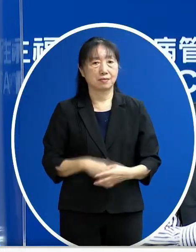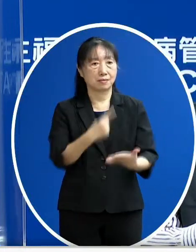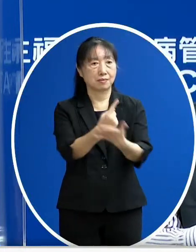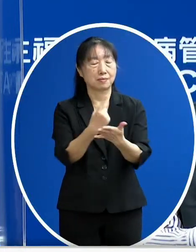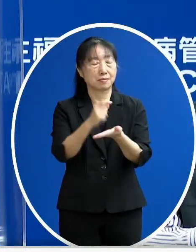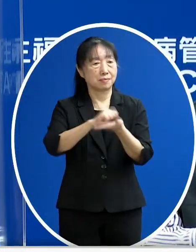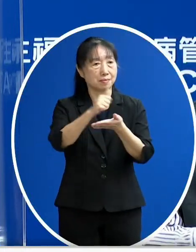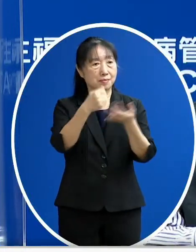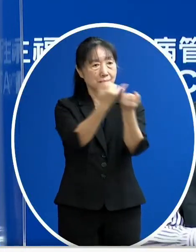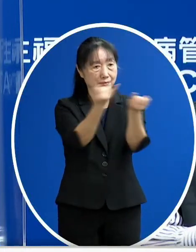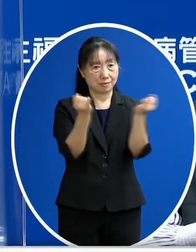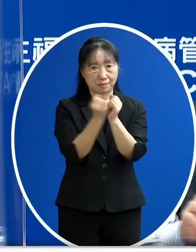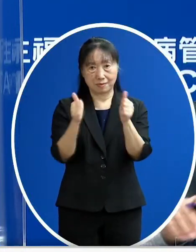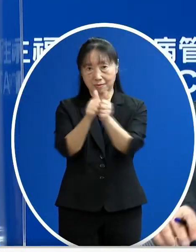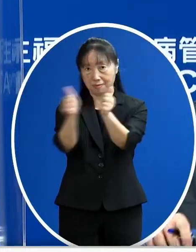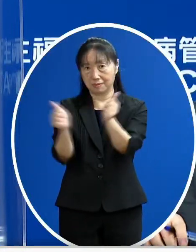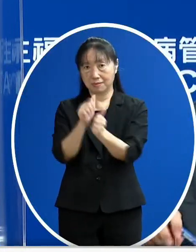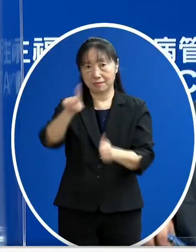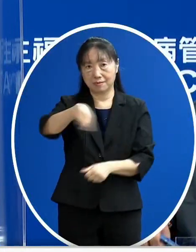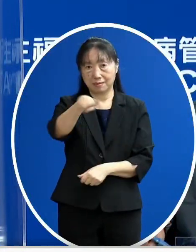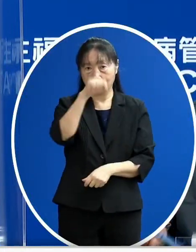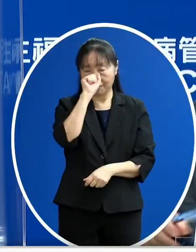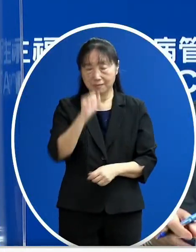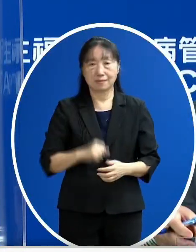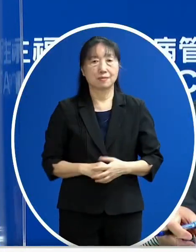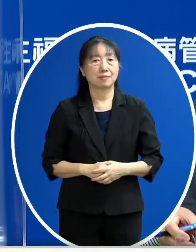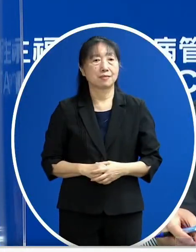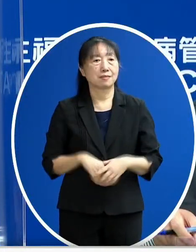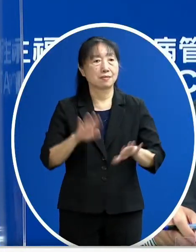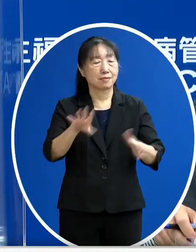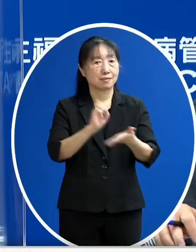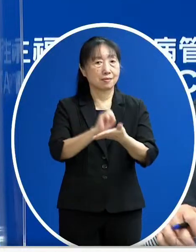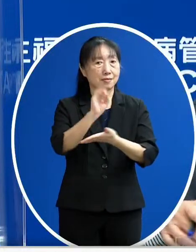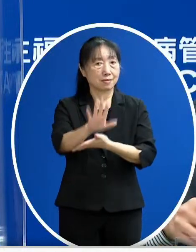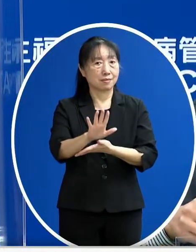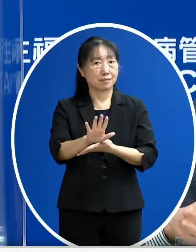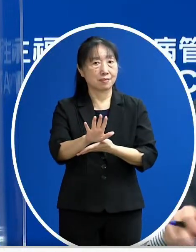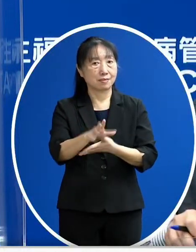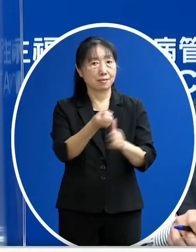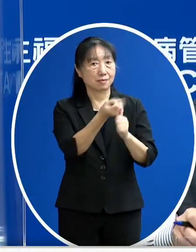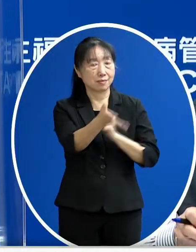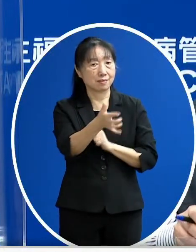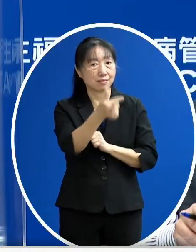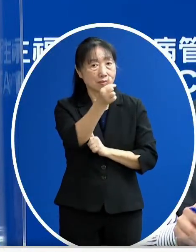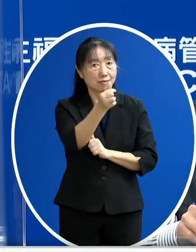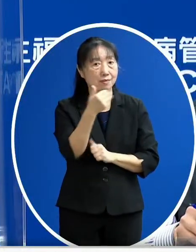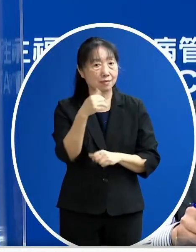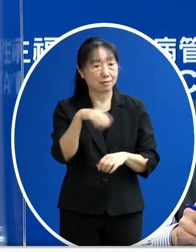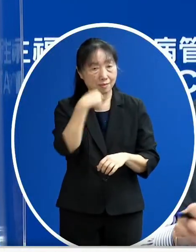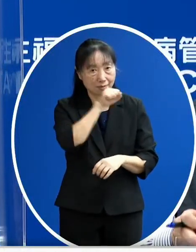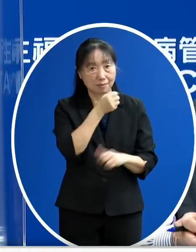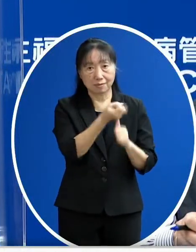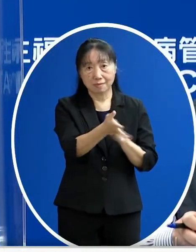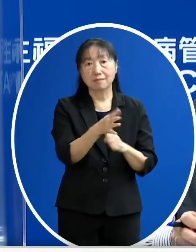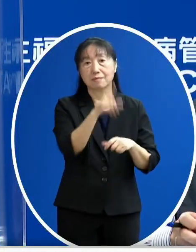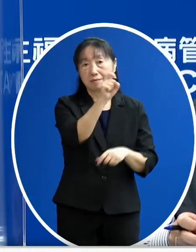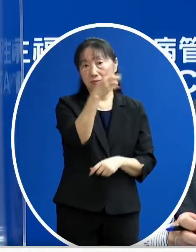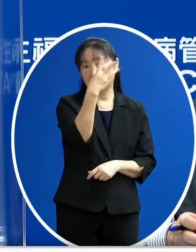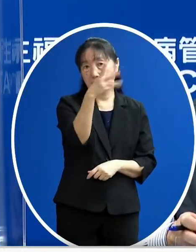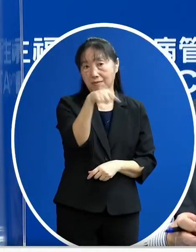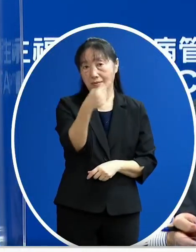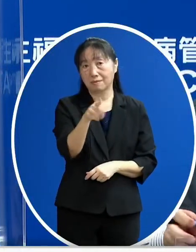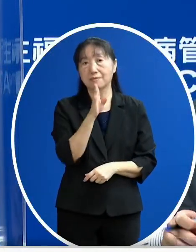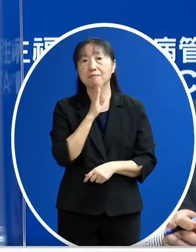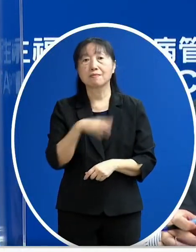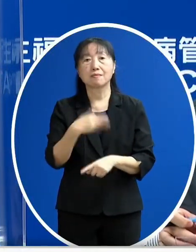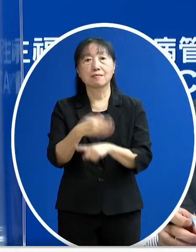好，各位记者女士先生大家好哈。那我们今天跟他报告，今天的确定病例哈，那有本土的病例13位哈，